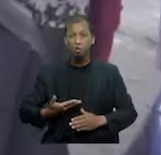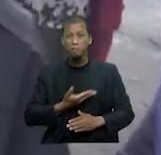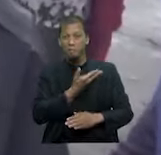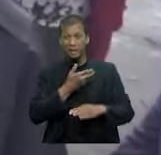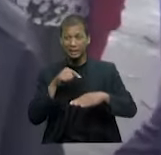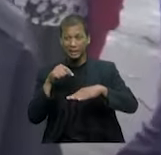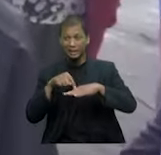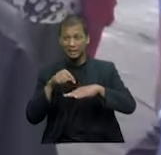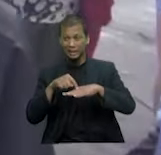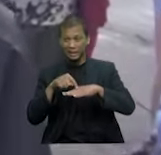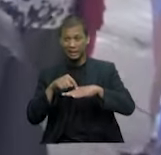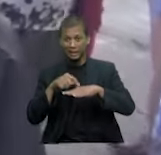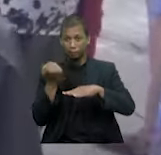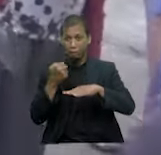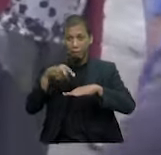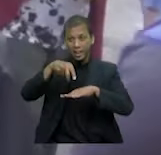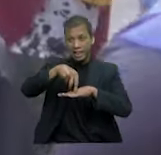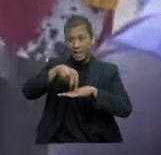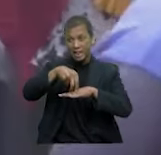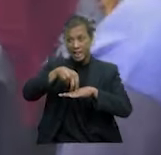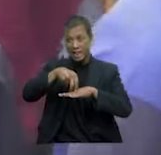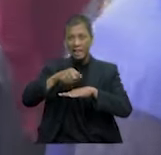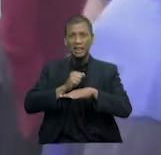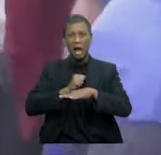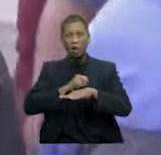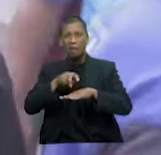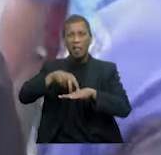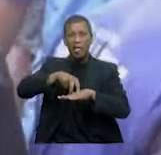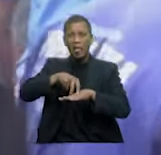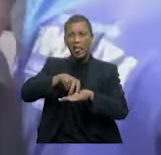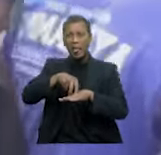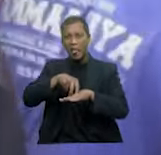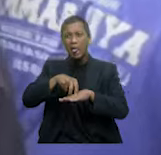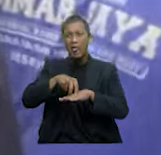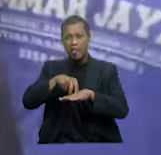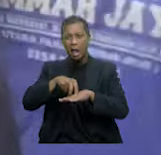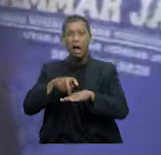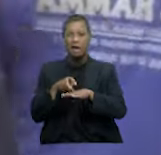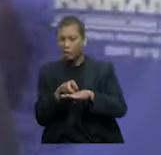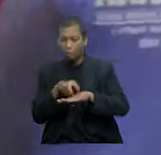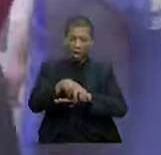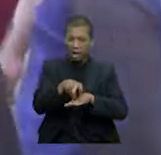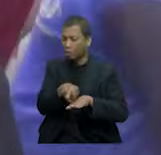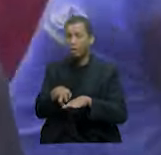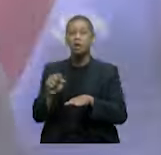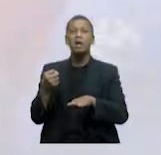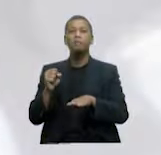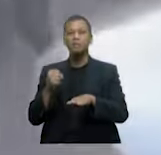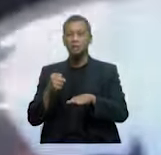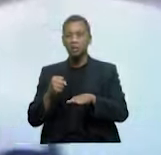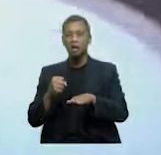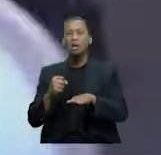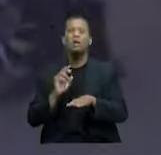dalam karena panik ya, sehingga tidak bisa keluar dan meninggal di TKP.